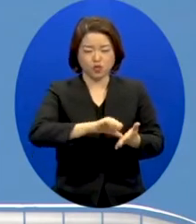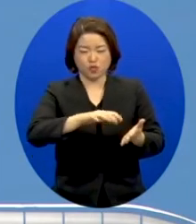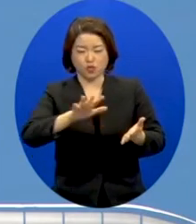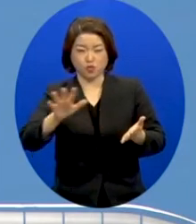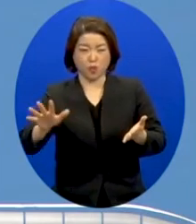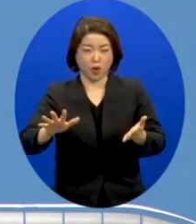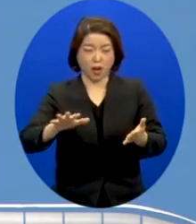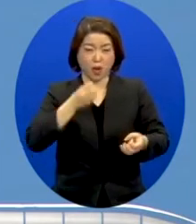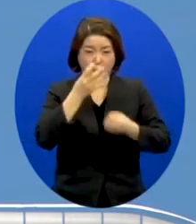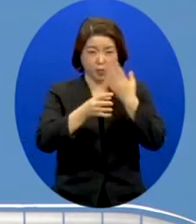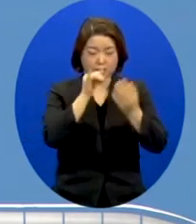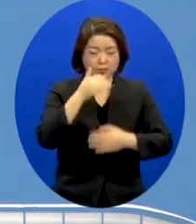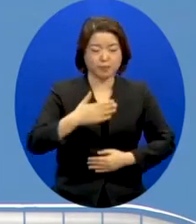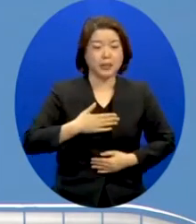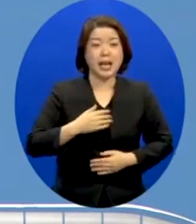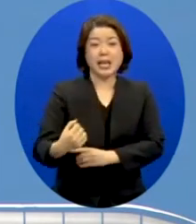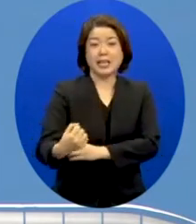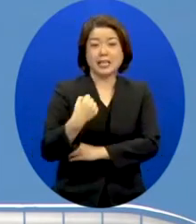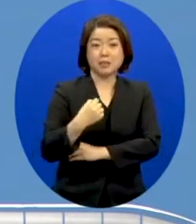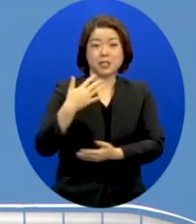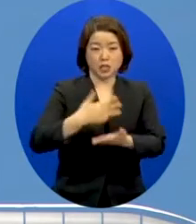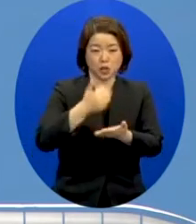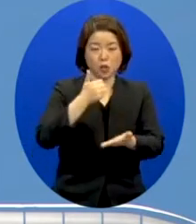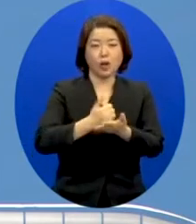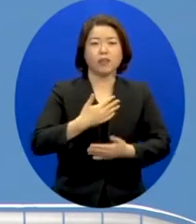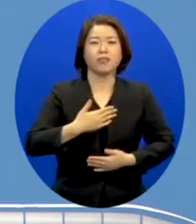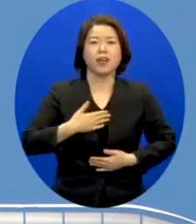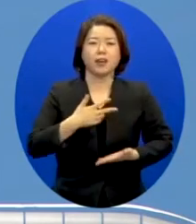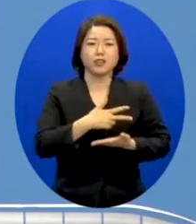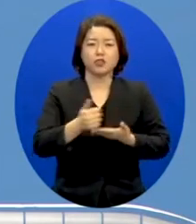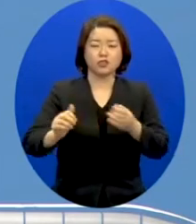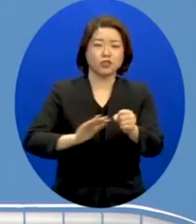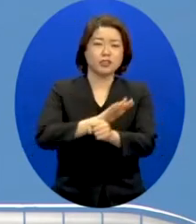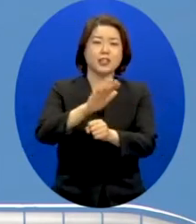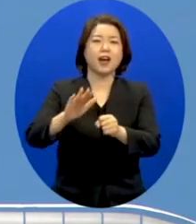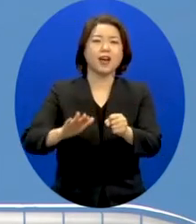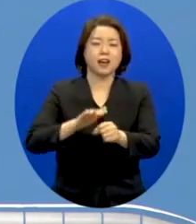나의 힘이 신 여호와여 내가 주를 사랑하나이다 라